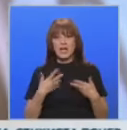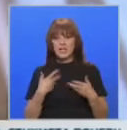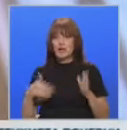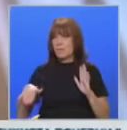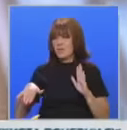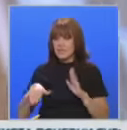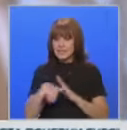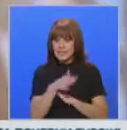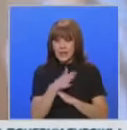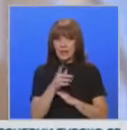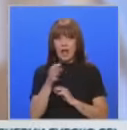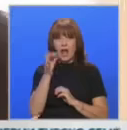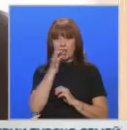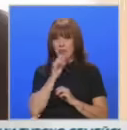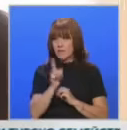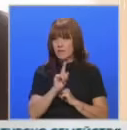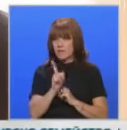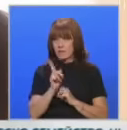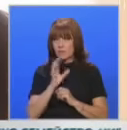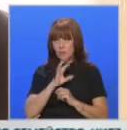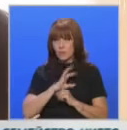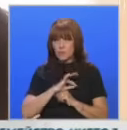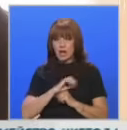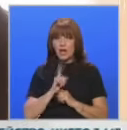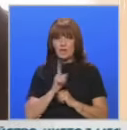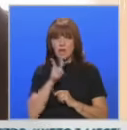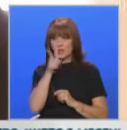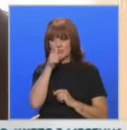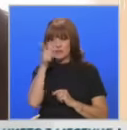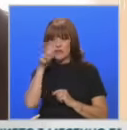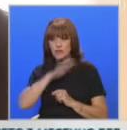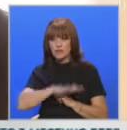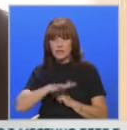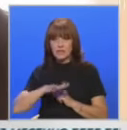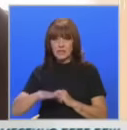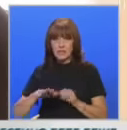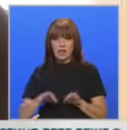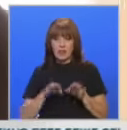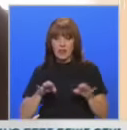тръгна, че няма да се получи, не мога да съм далеч от децата си толкова време.